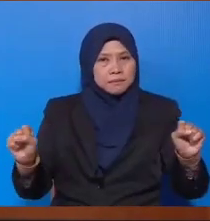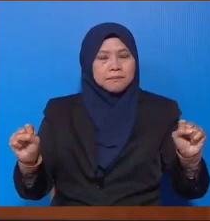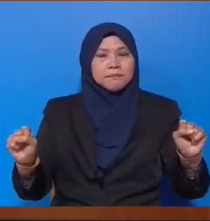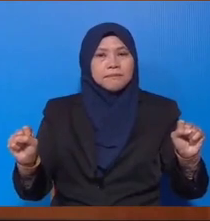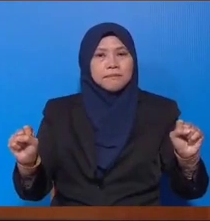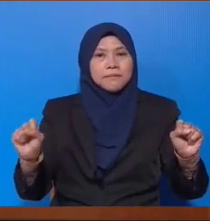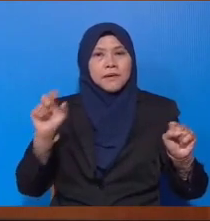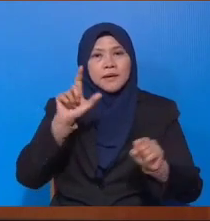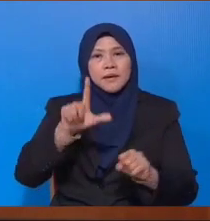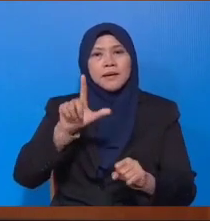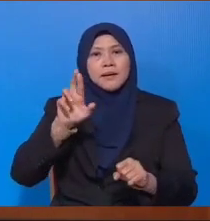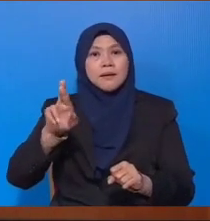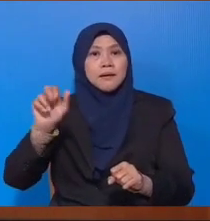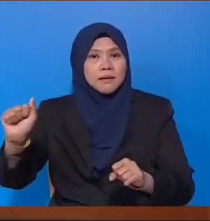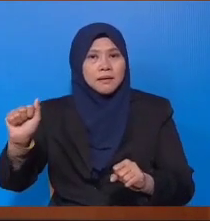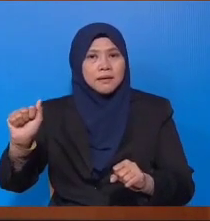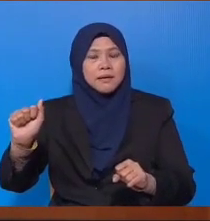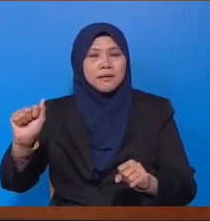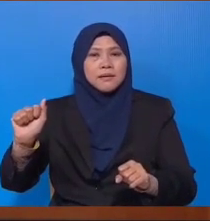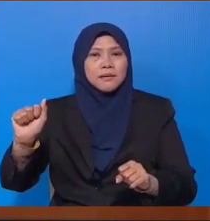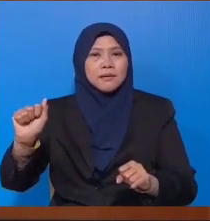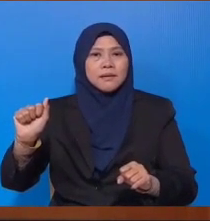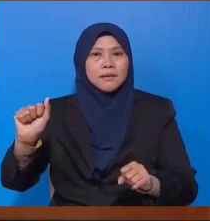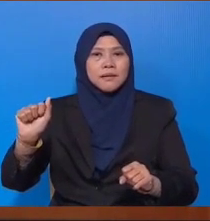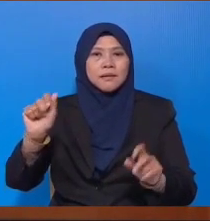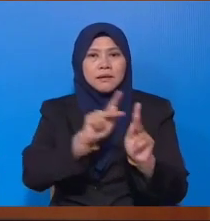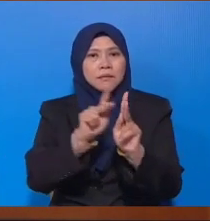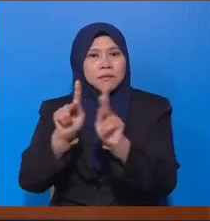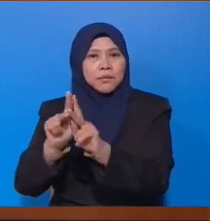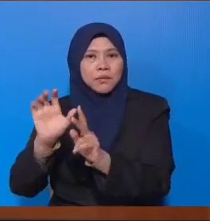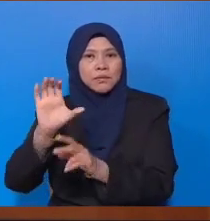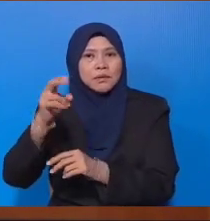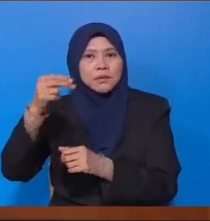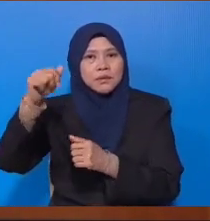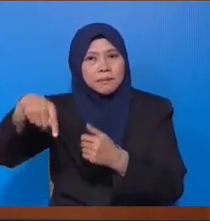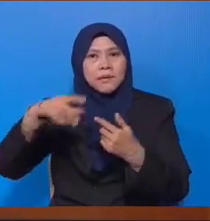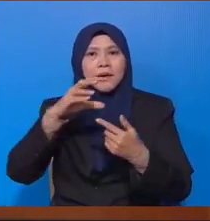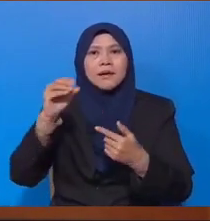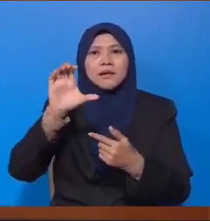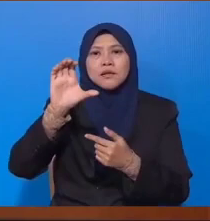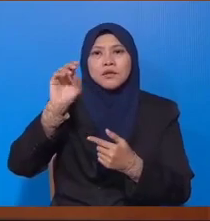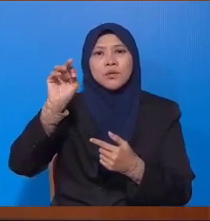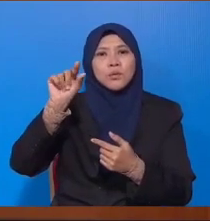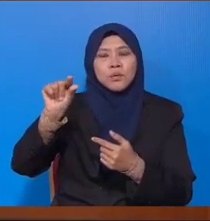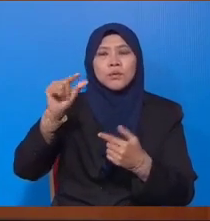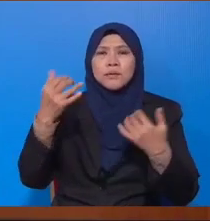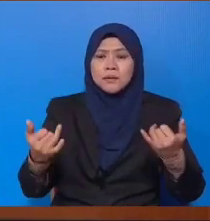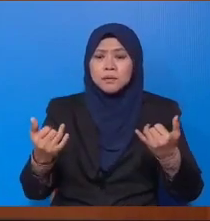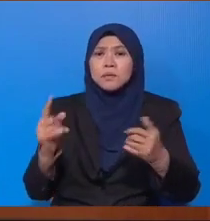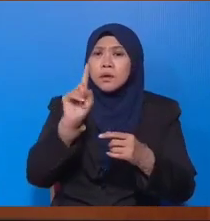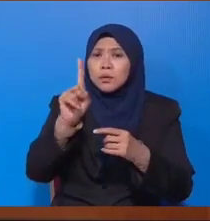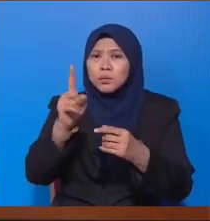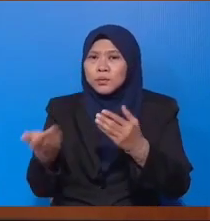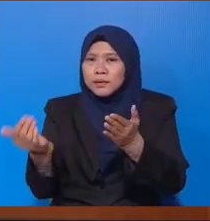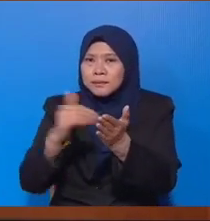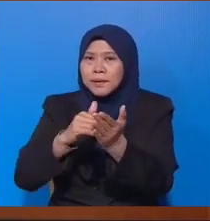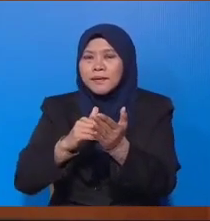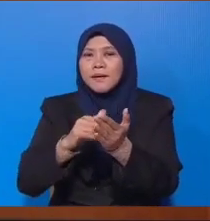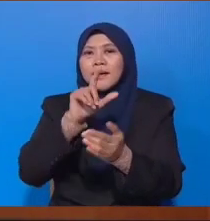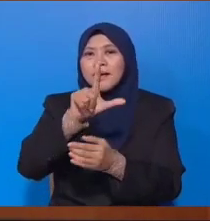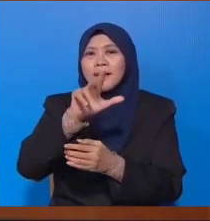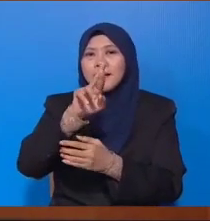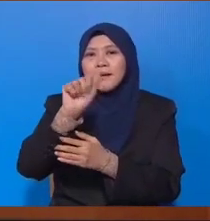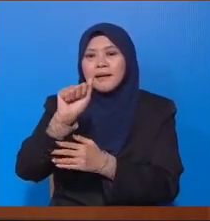yaitu RI merubah condong dan Ereka pengcab setelah satu project dalam proses pembinaan yaitu